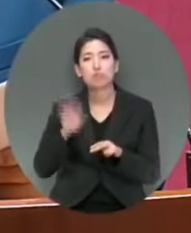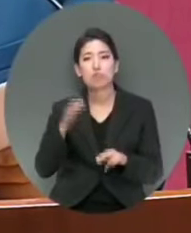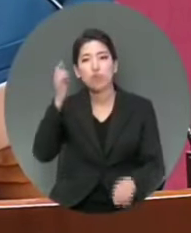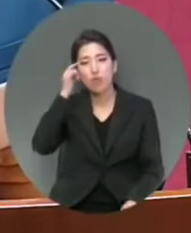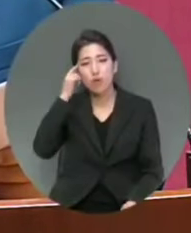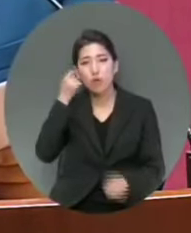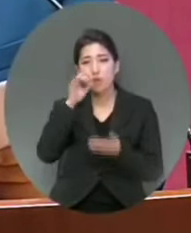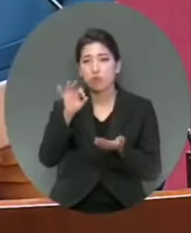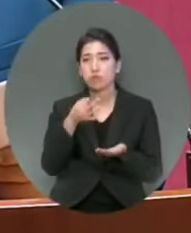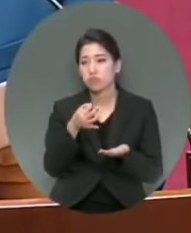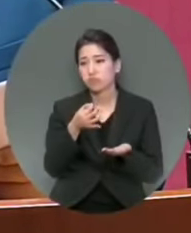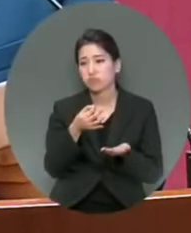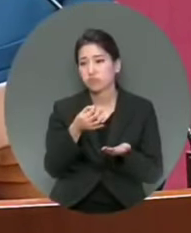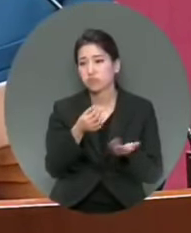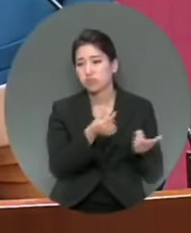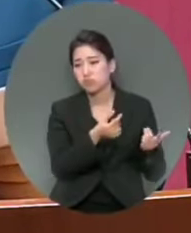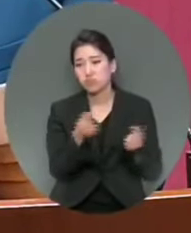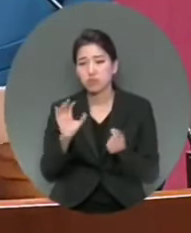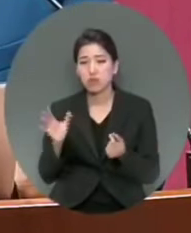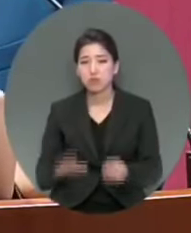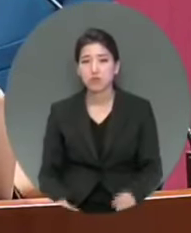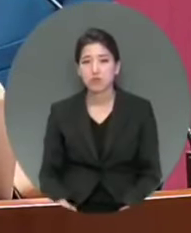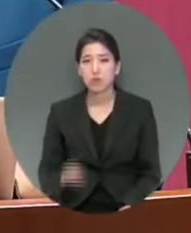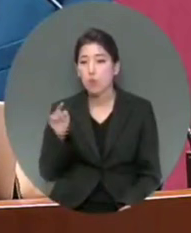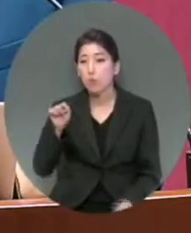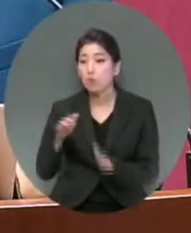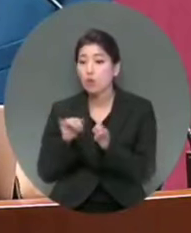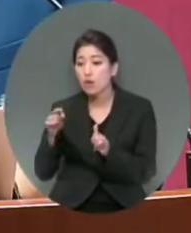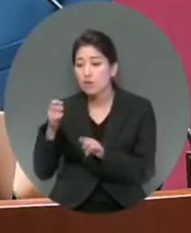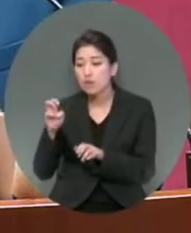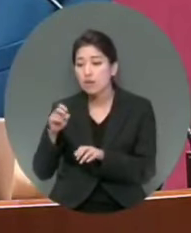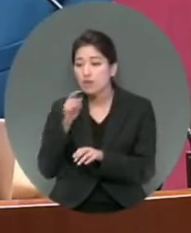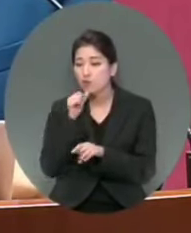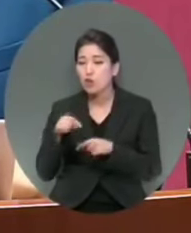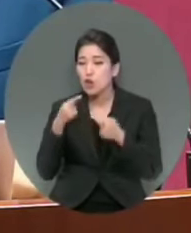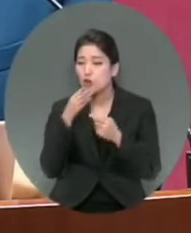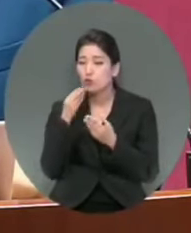담당자들이 틀려서 어떤 분들은 명절 상여금을